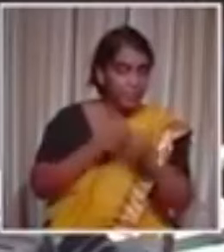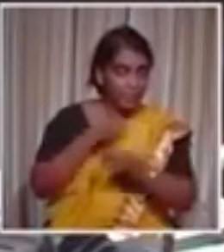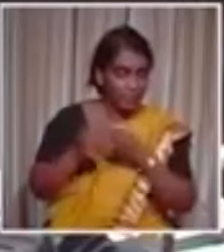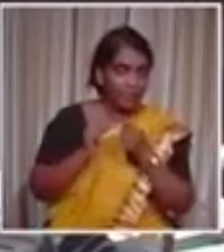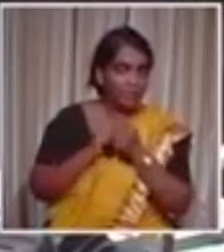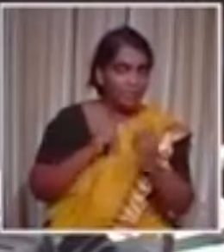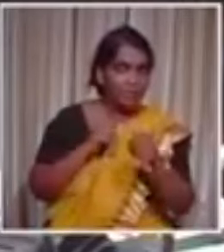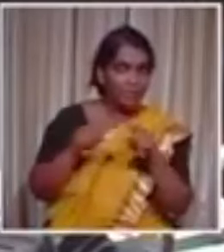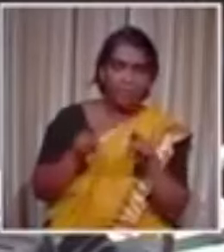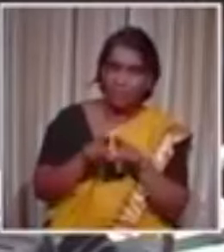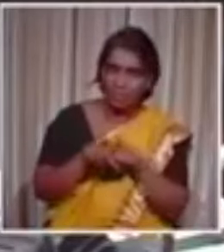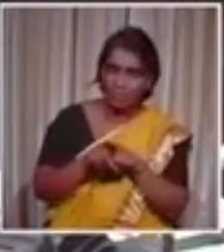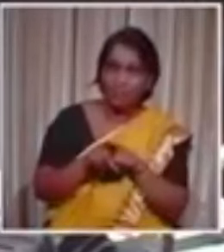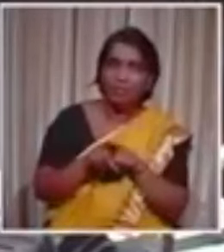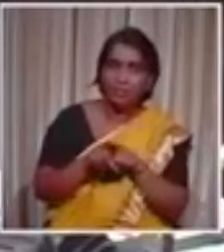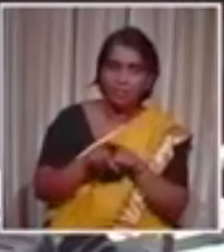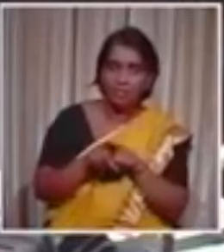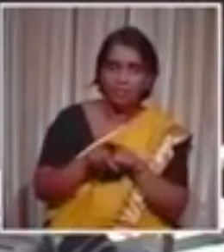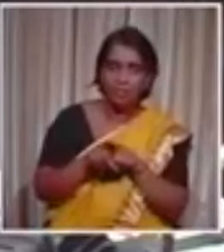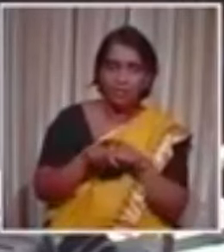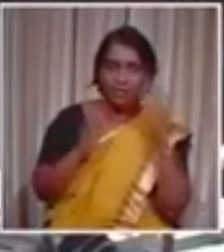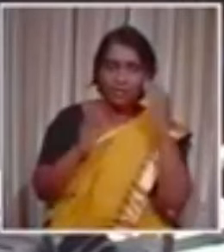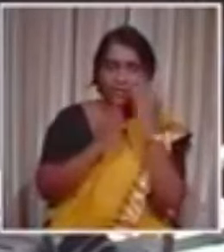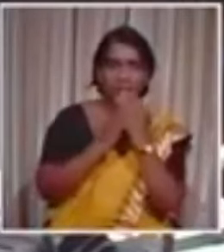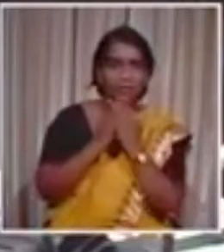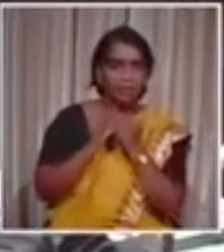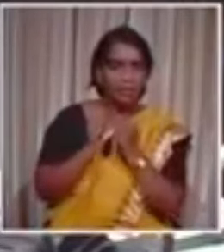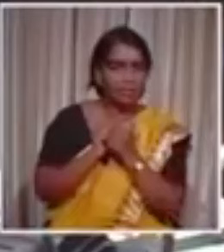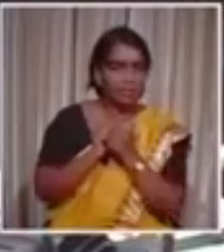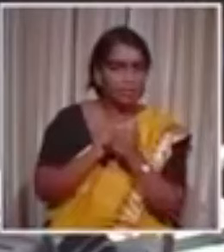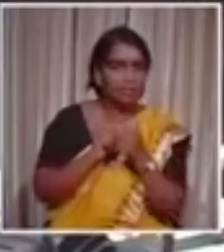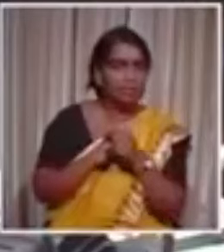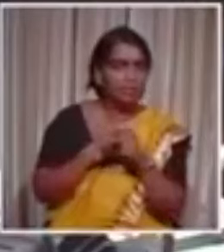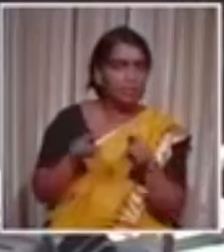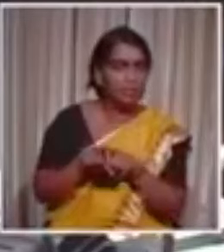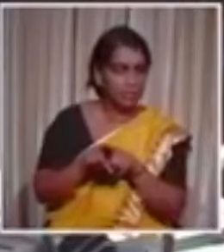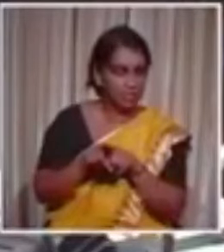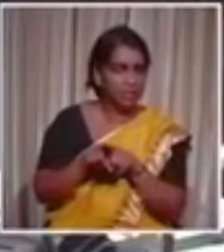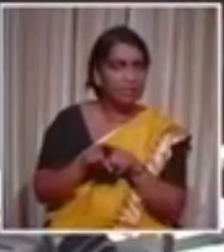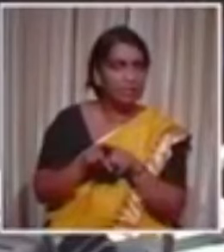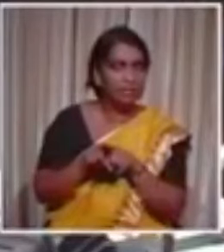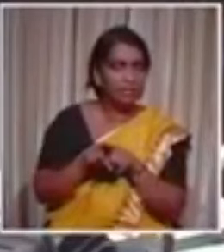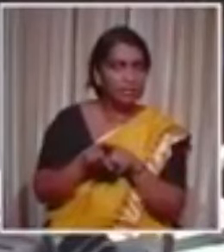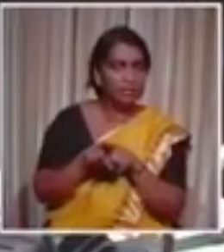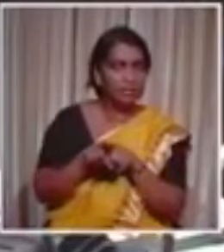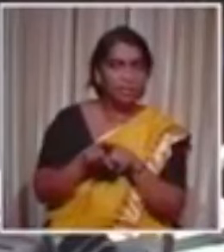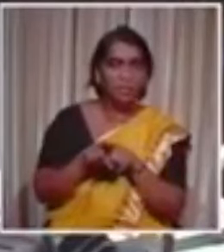hamarai. Deda pahlawi na deda dahana me awasang men kita wanja bela dapolen naya gatta billion ne dolah dolah billion ne